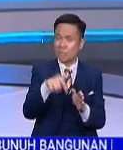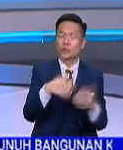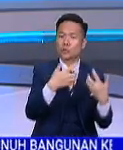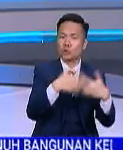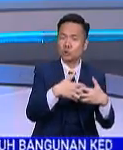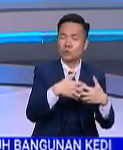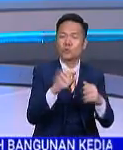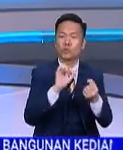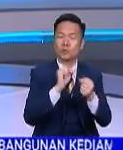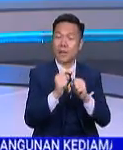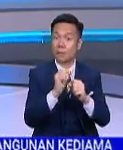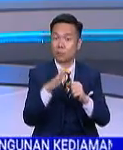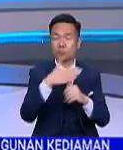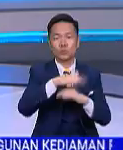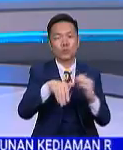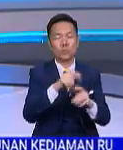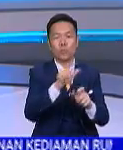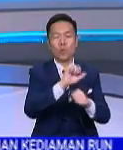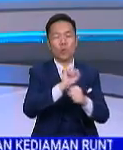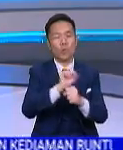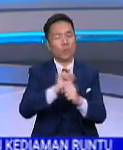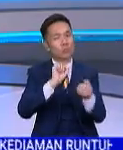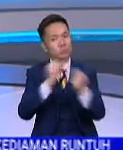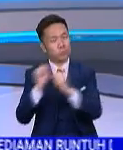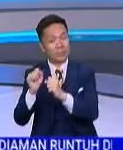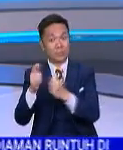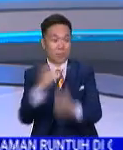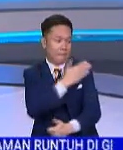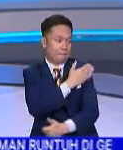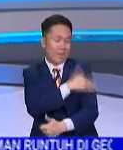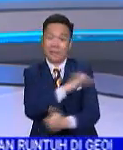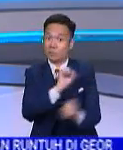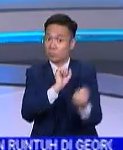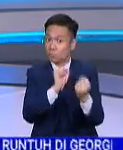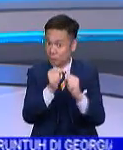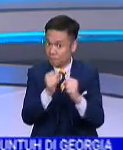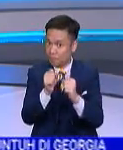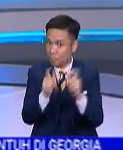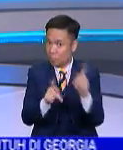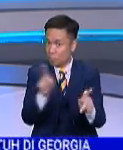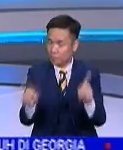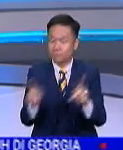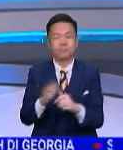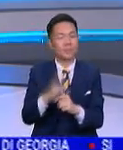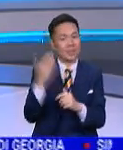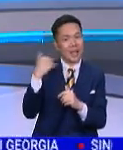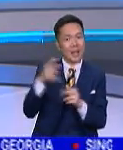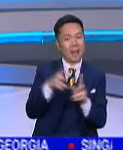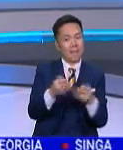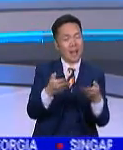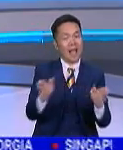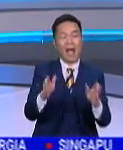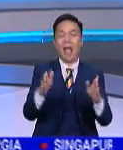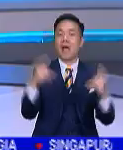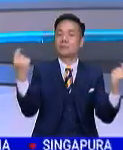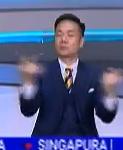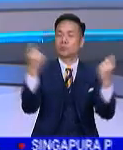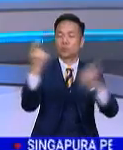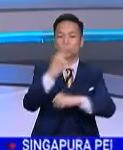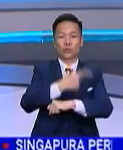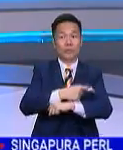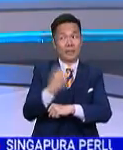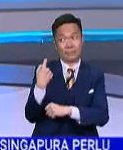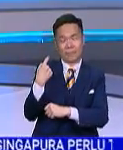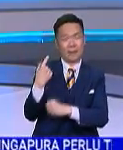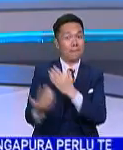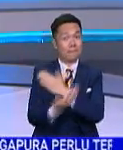sukan negara untuk atlet dan bekas-bekas atlet. Jelas beliau yang ditemui selepas pelancaran Hari Sukan Negara 2020 siang